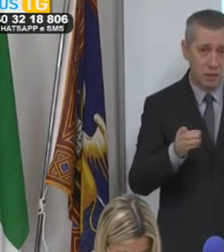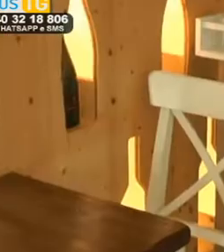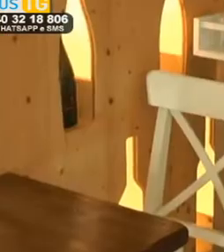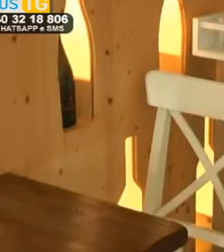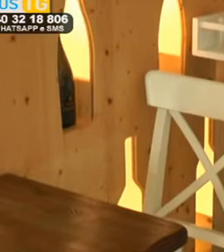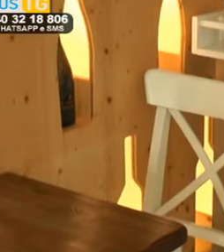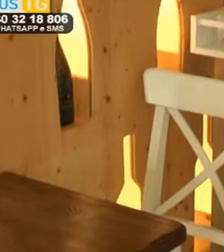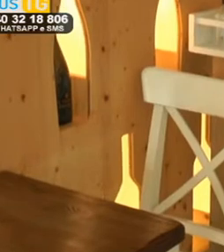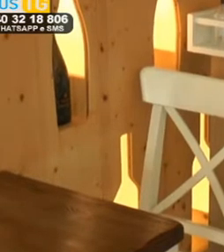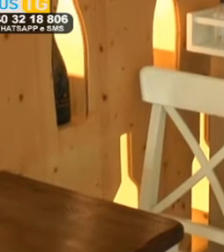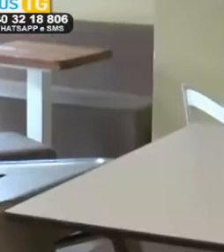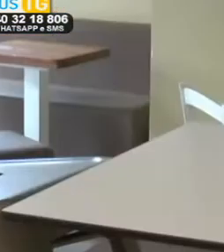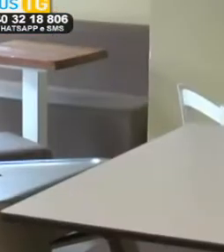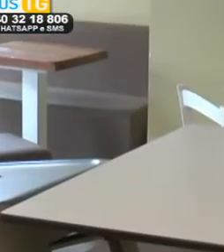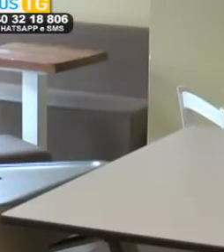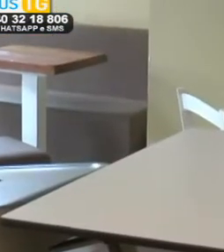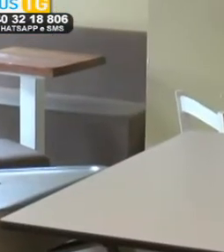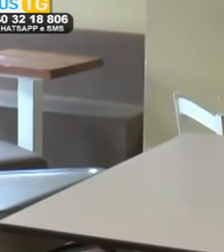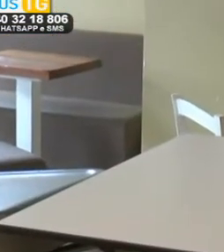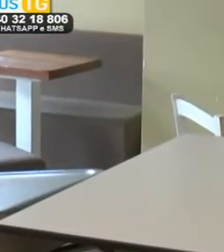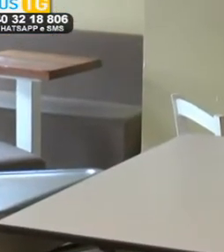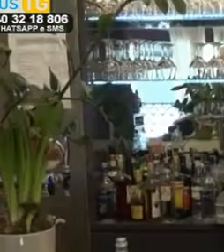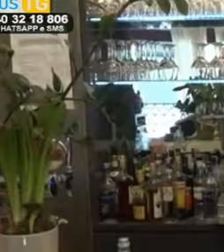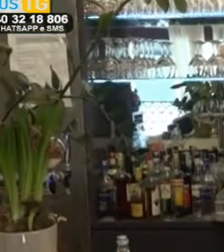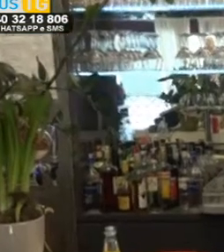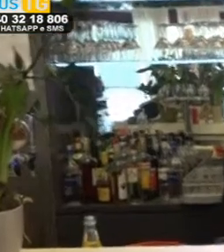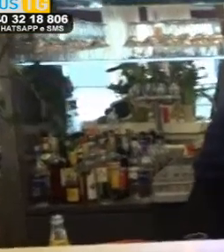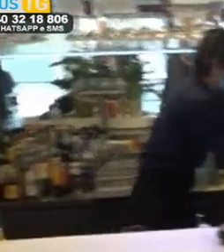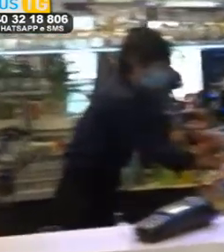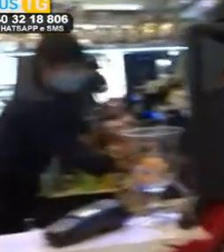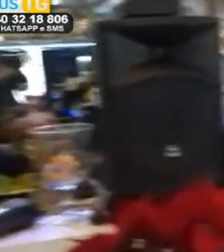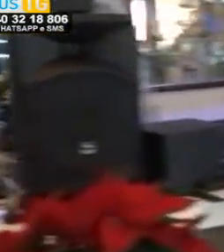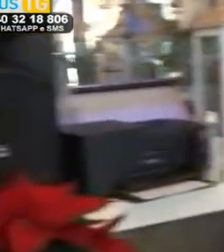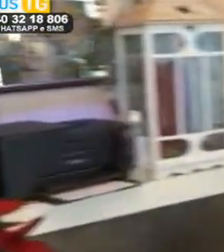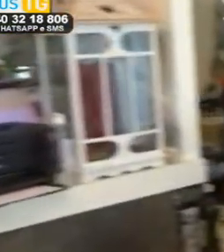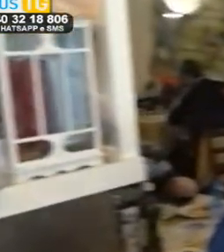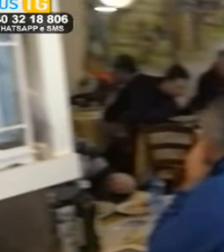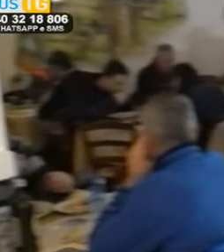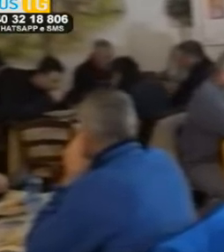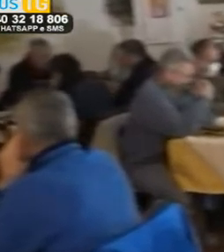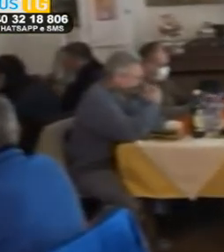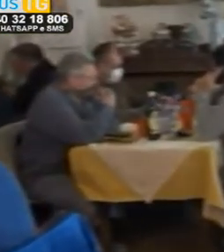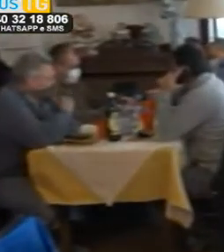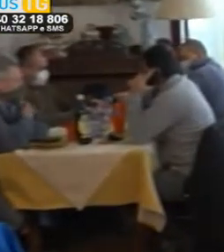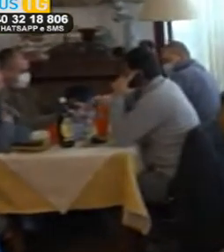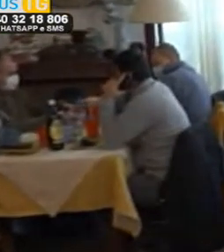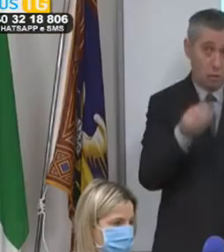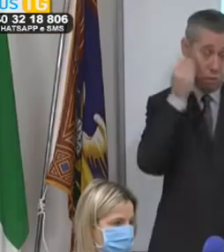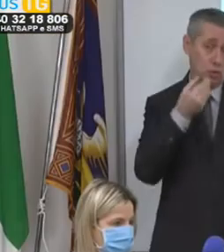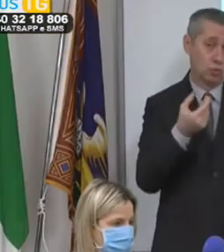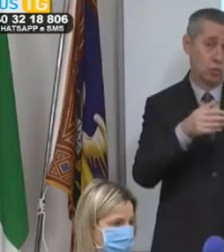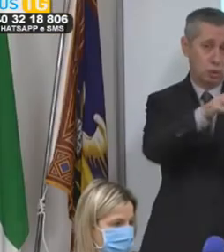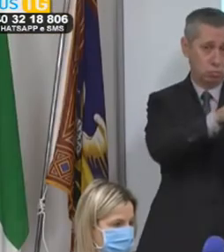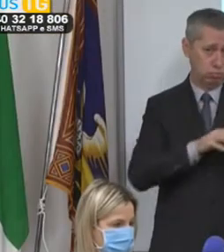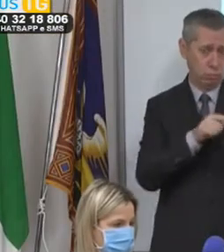iniziare. L'assessorato alla salute, assieme alla prevenzione del Veneto, sta lavorando alle linee guida per le riaperture da presentare al governo.